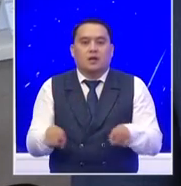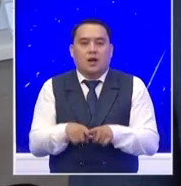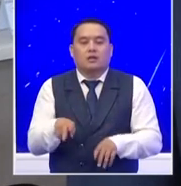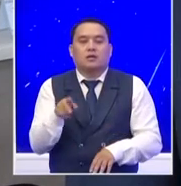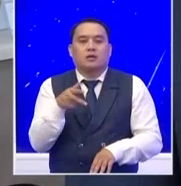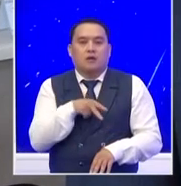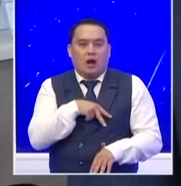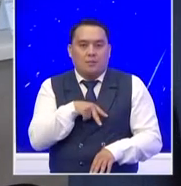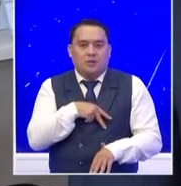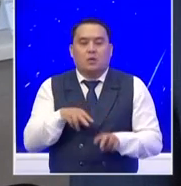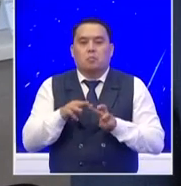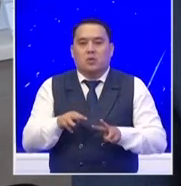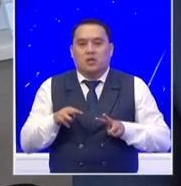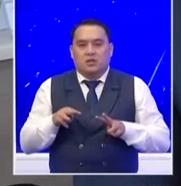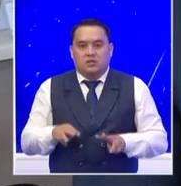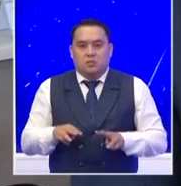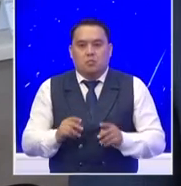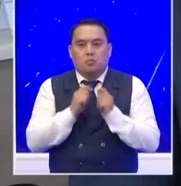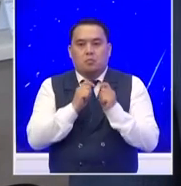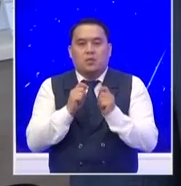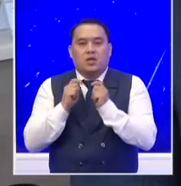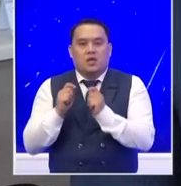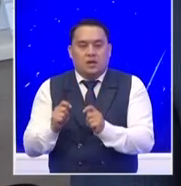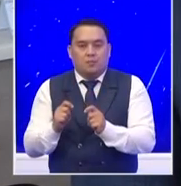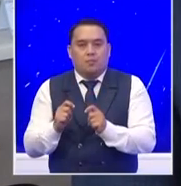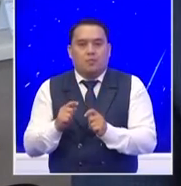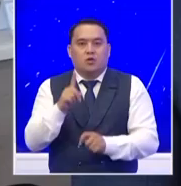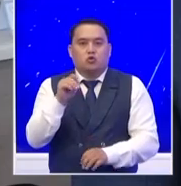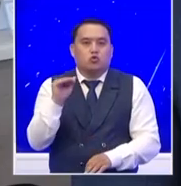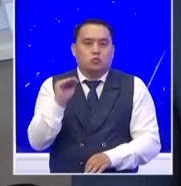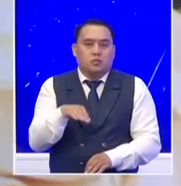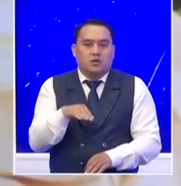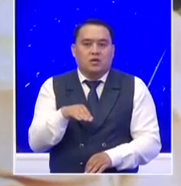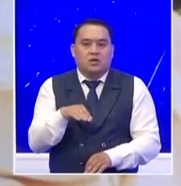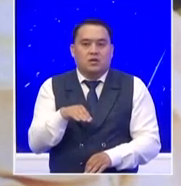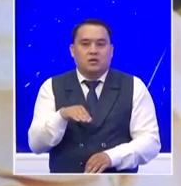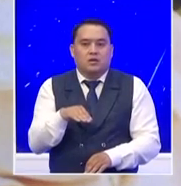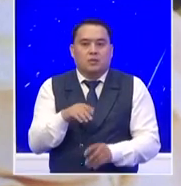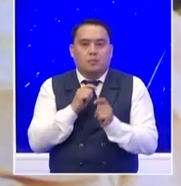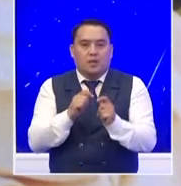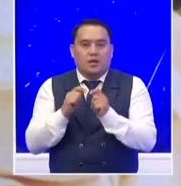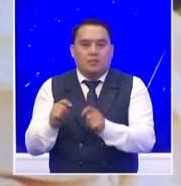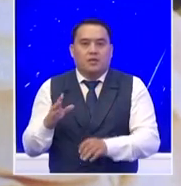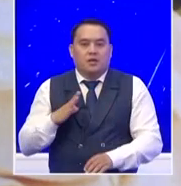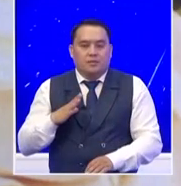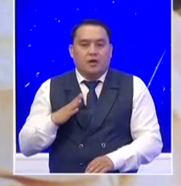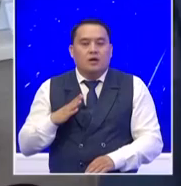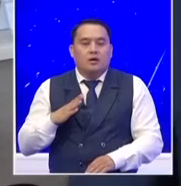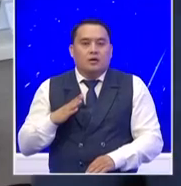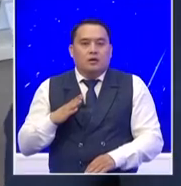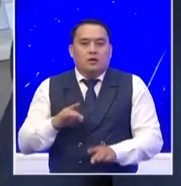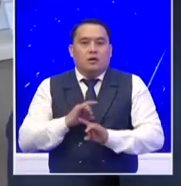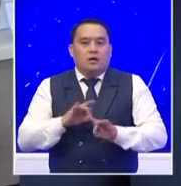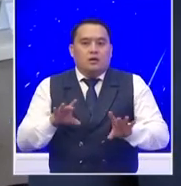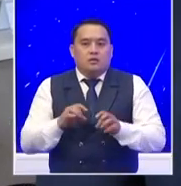төсбелгілер, министрлік атынан төсбелгілерменен және жаңағы 100 мыңдық сертификаттарменен марапатталып жатыр. Айтулы